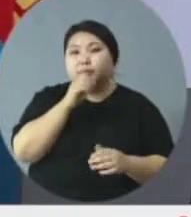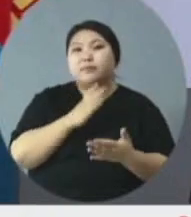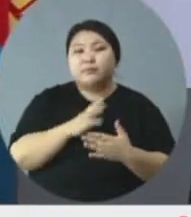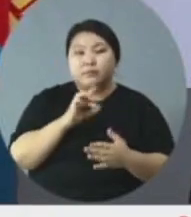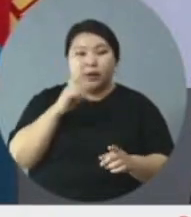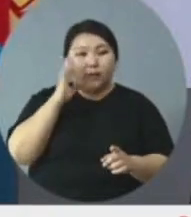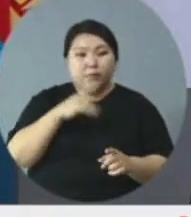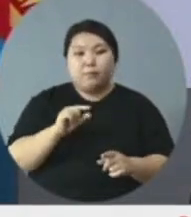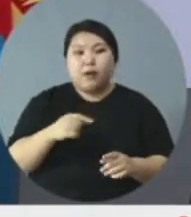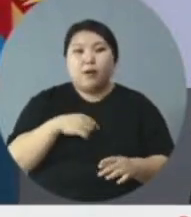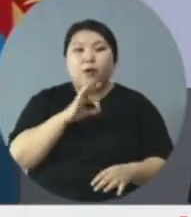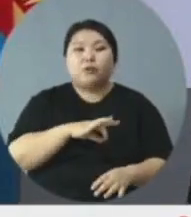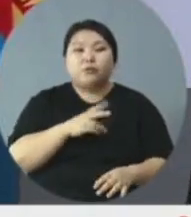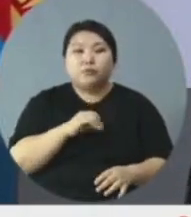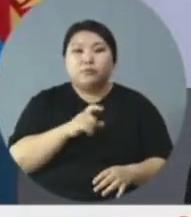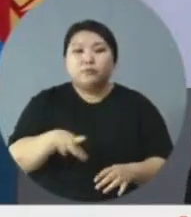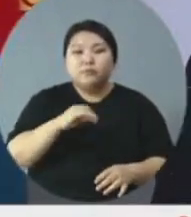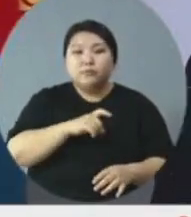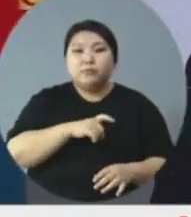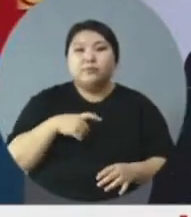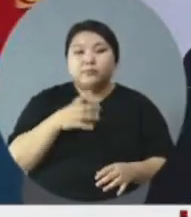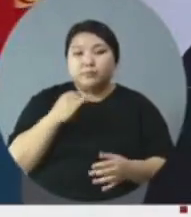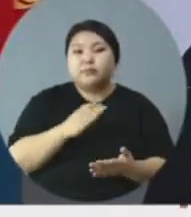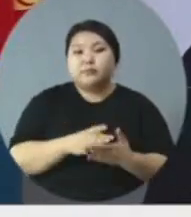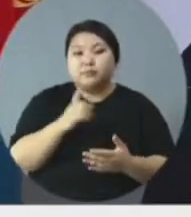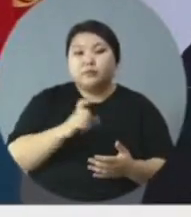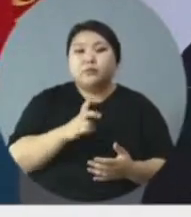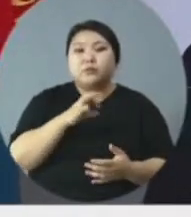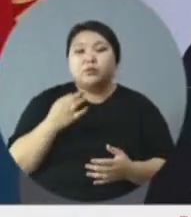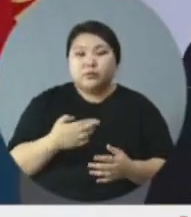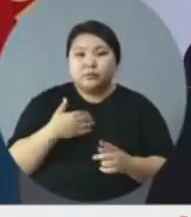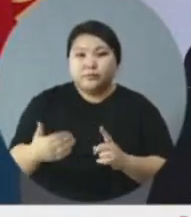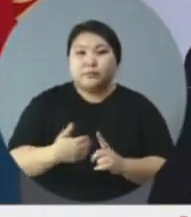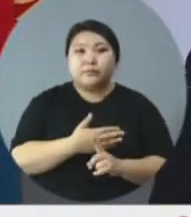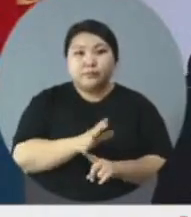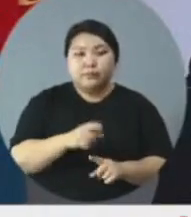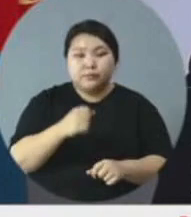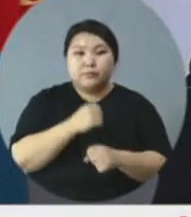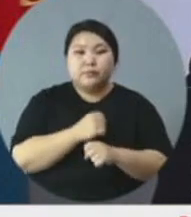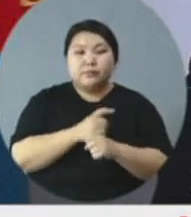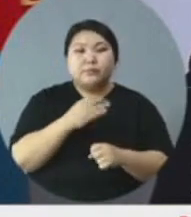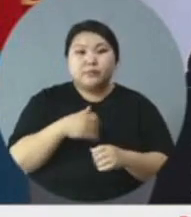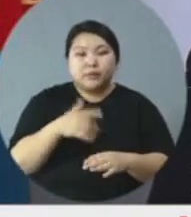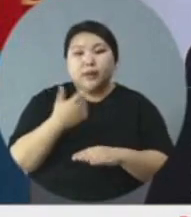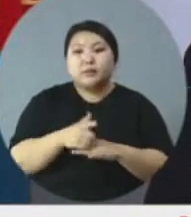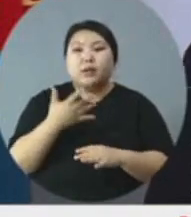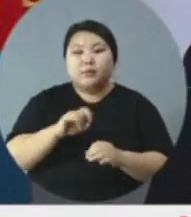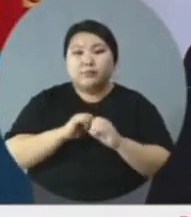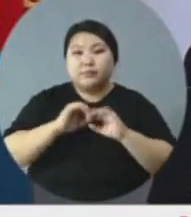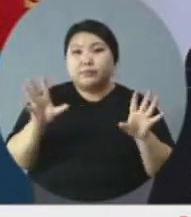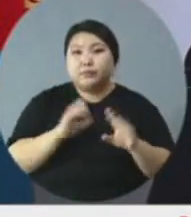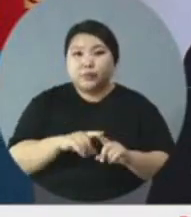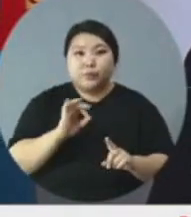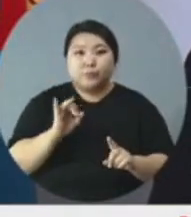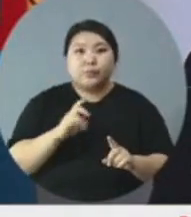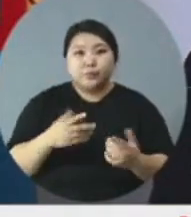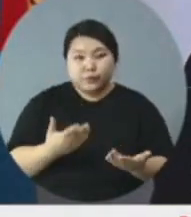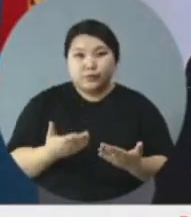Яг харахгүй одоо бага орлоготой хүмүүсийн хувьд тийм л байна л да. Хүний нөөцөөр дамжуулаад энэ чинь ажиллах хүчний гадагшаа гараад урсаа алга